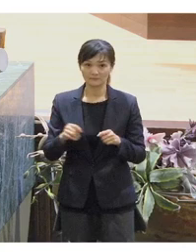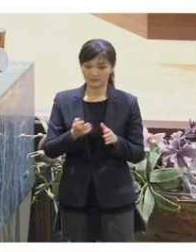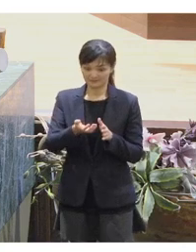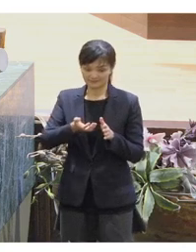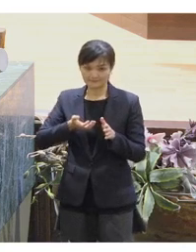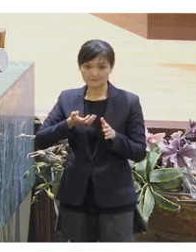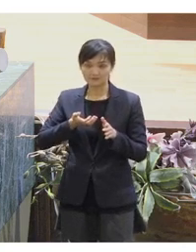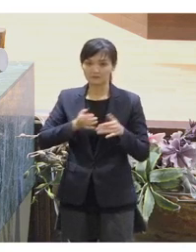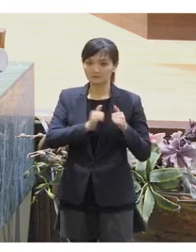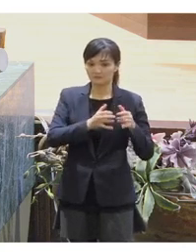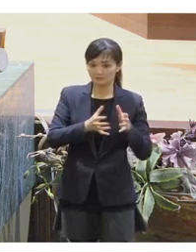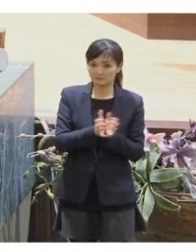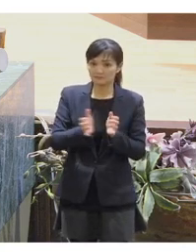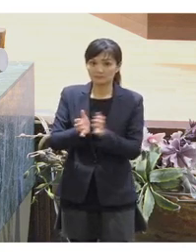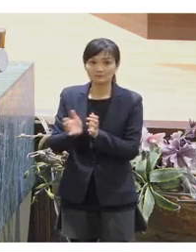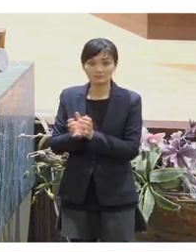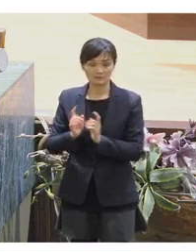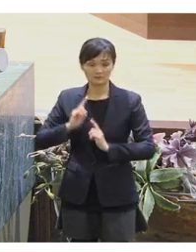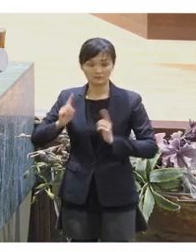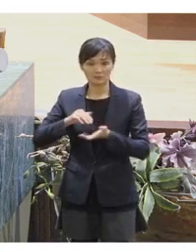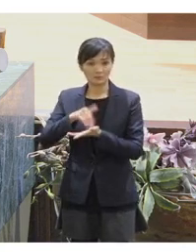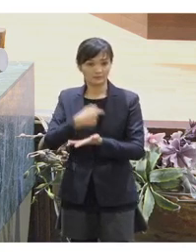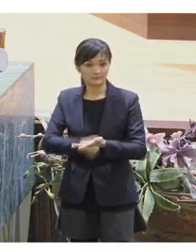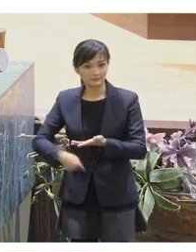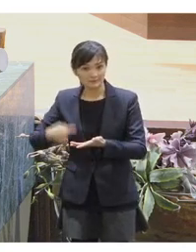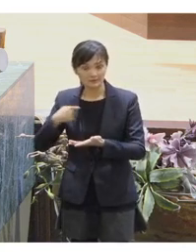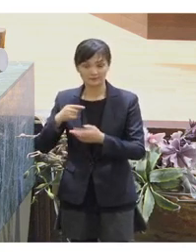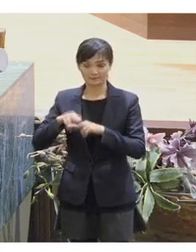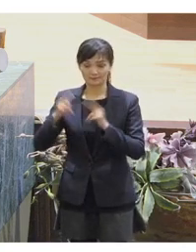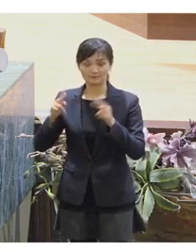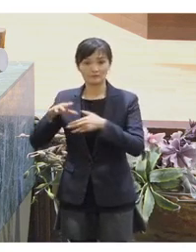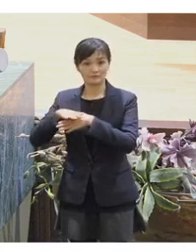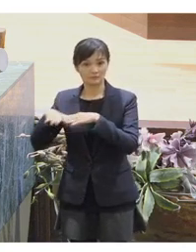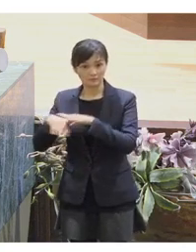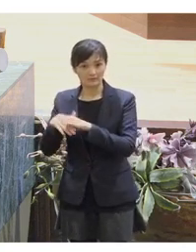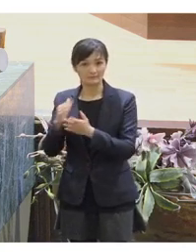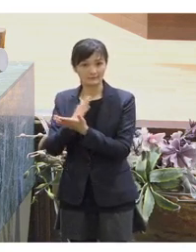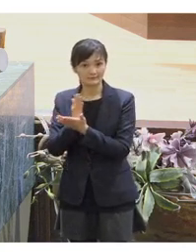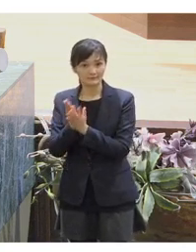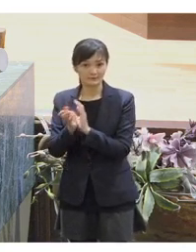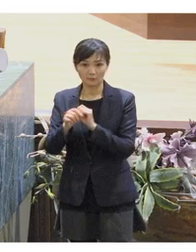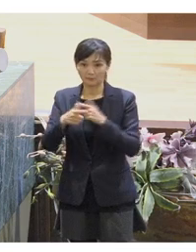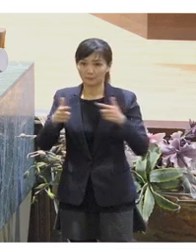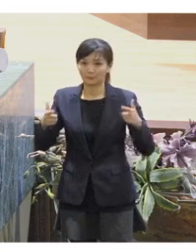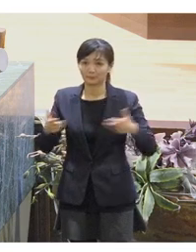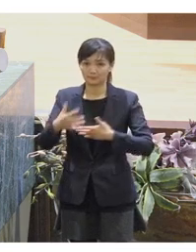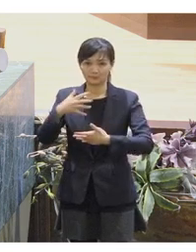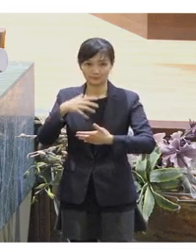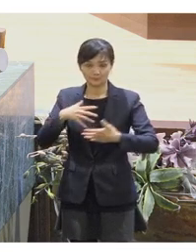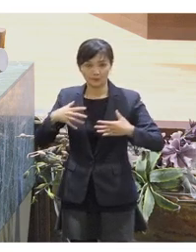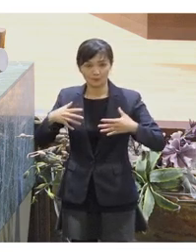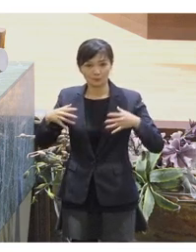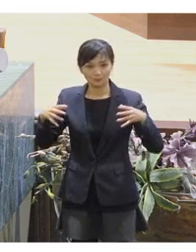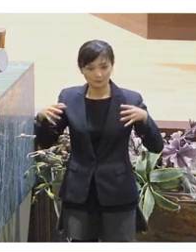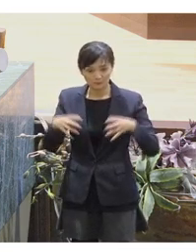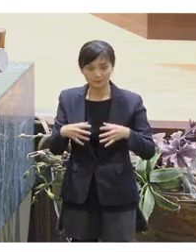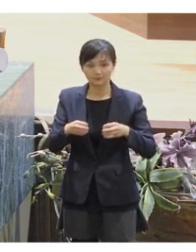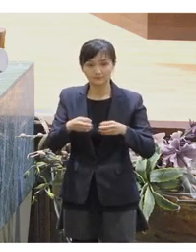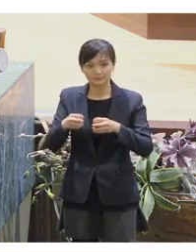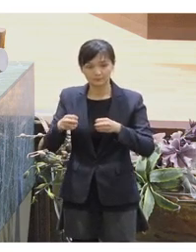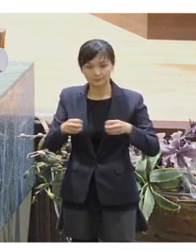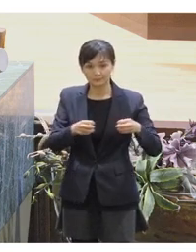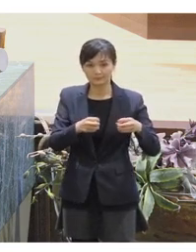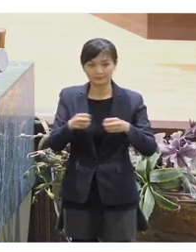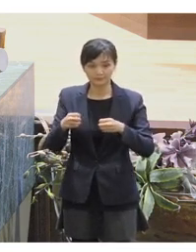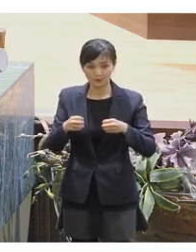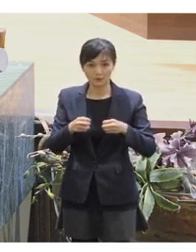群，不管是自由软体或者是就是开放文化等等，没有这样前置的作业，也不会一下